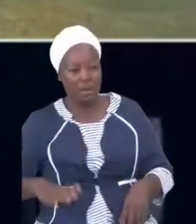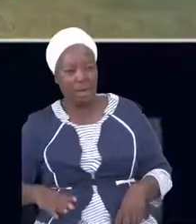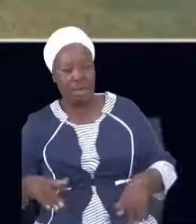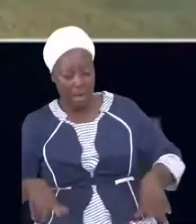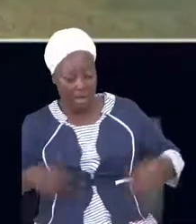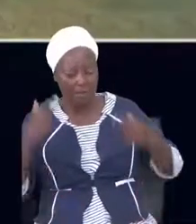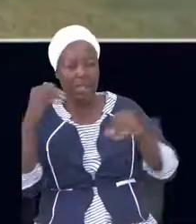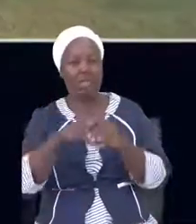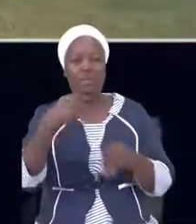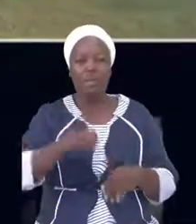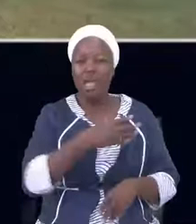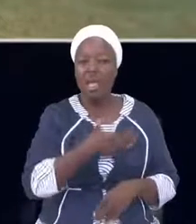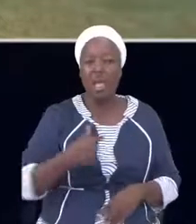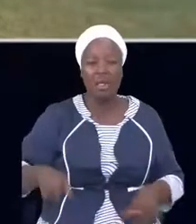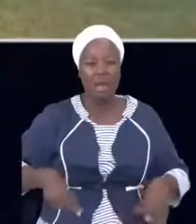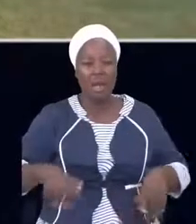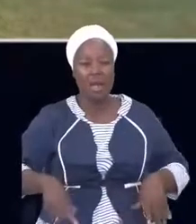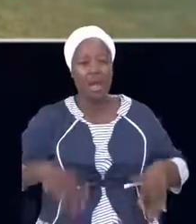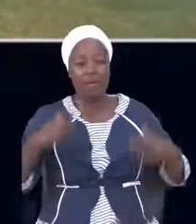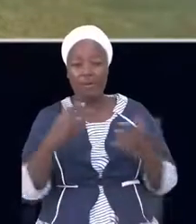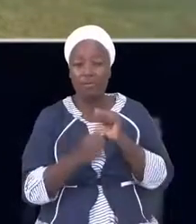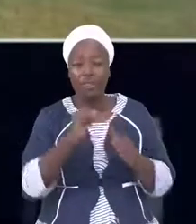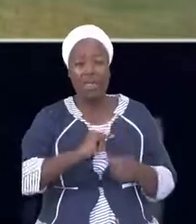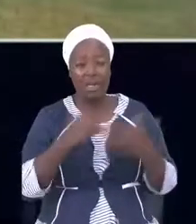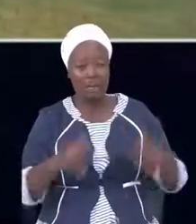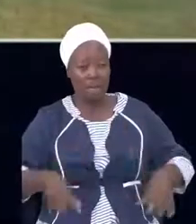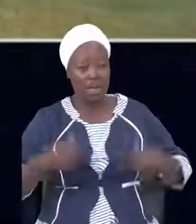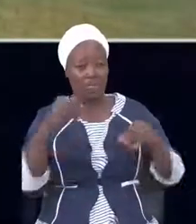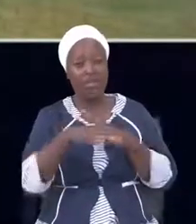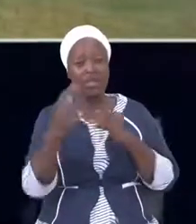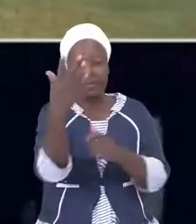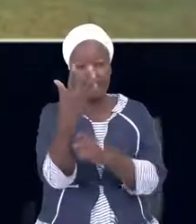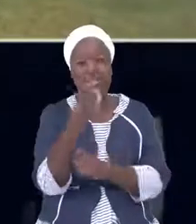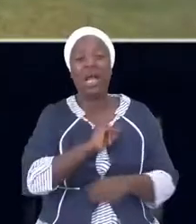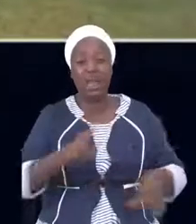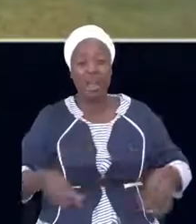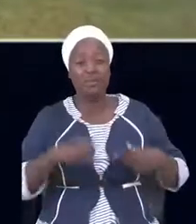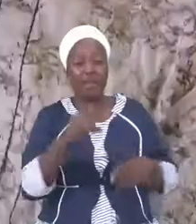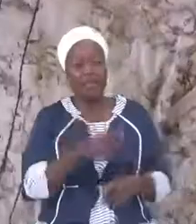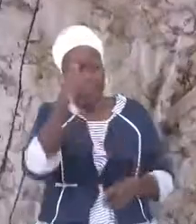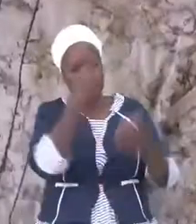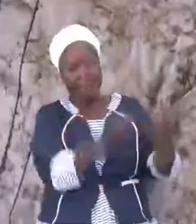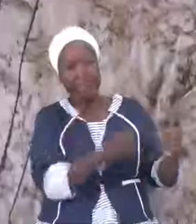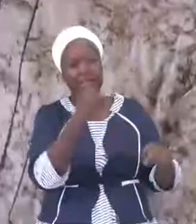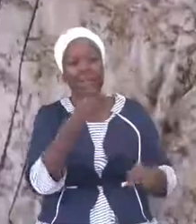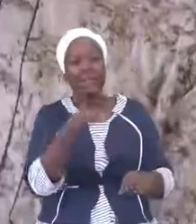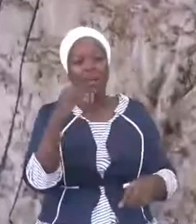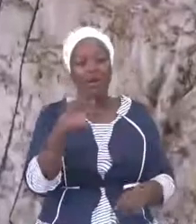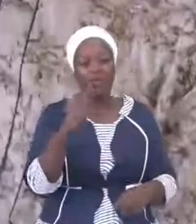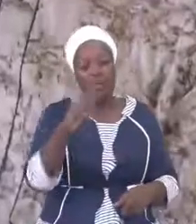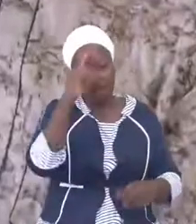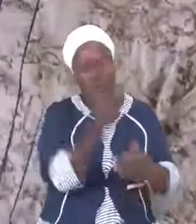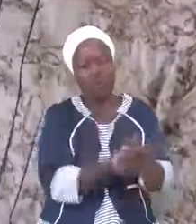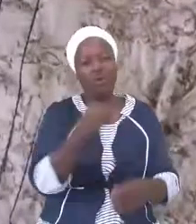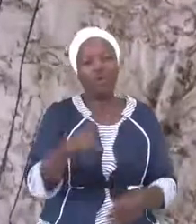moi qui vis. C'est Christ qui vit en moi. Et si je vis maintenant dans la chair, je vis dans la foi au Fils de